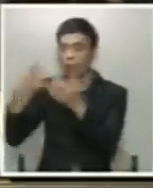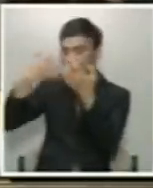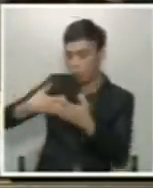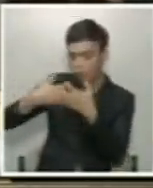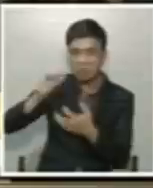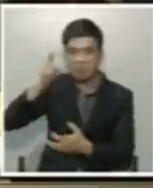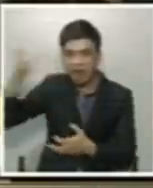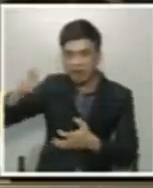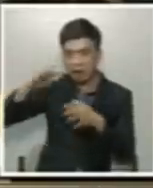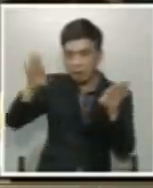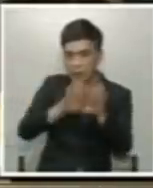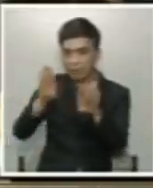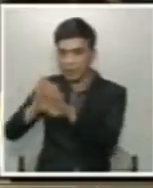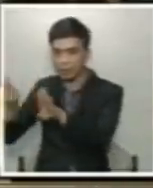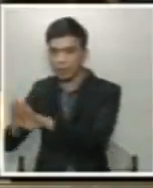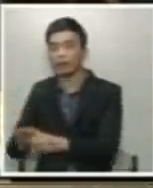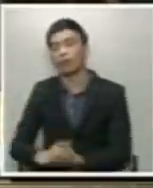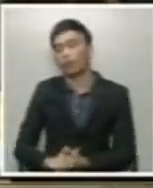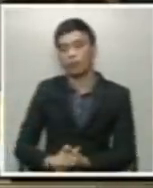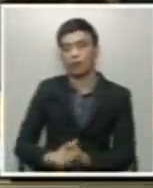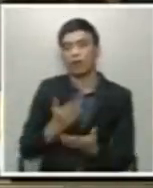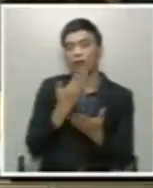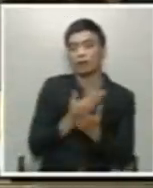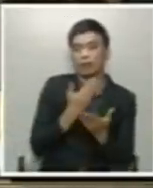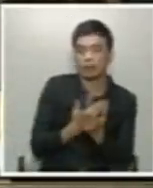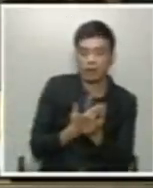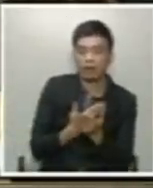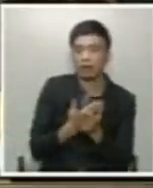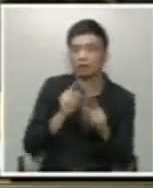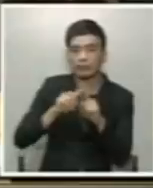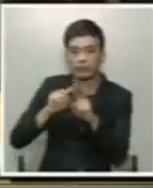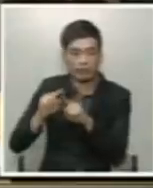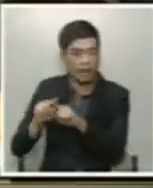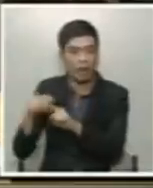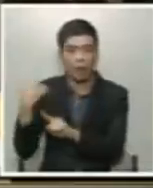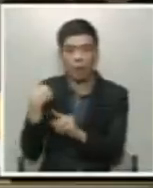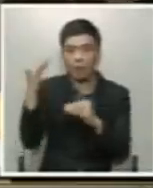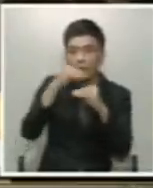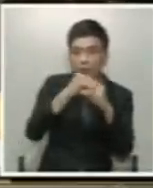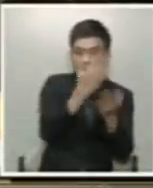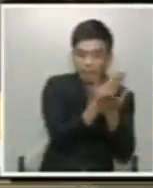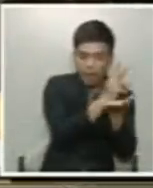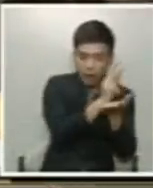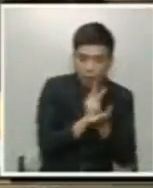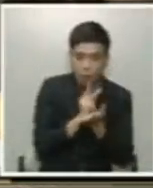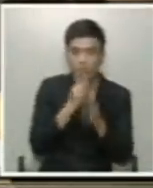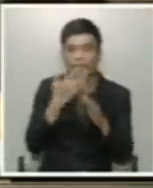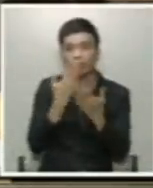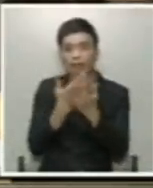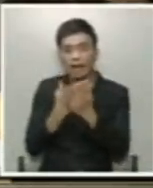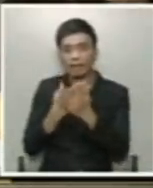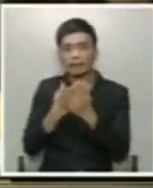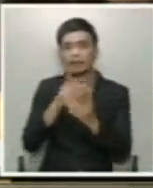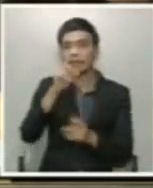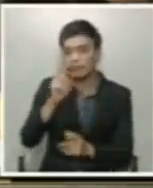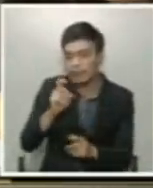ใหญ่หนี้ครัวเรือนก็เพิ่มขึ้นอย่างต่อเนื่องแล้วก็ตามมาด้วยหนี้เสียที่เพิ่มขึ้นเป็นเงาตาม